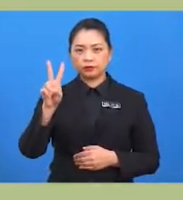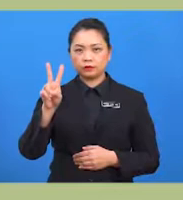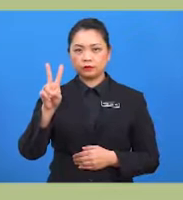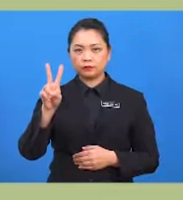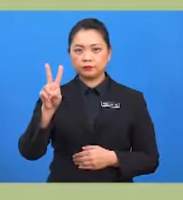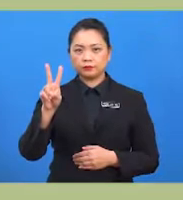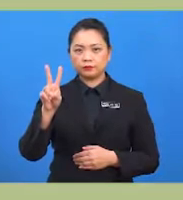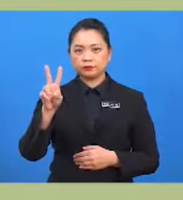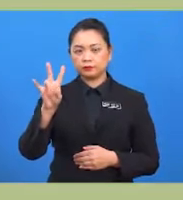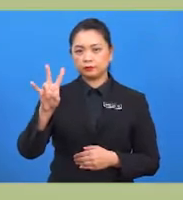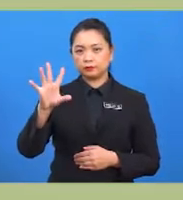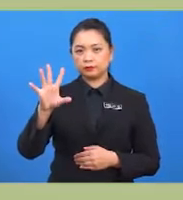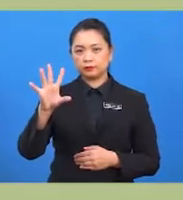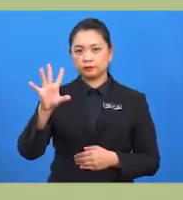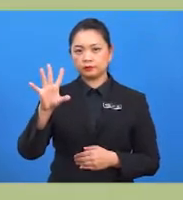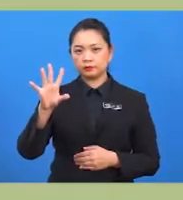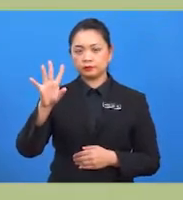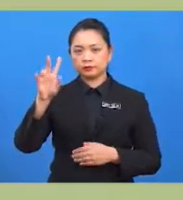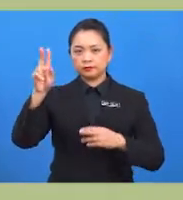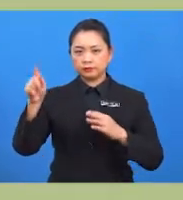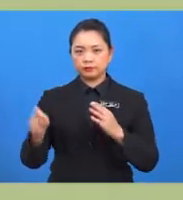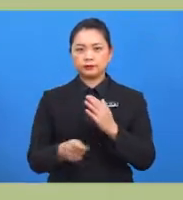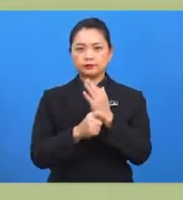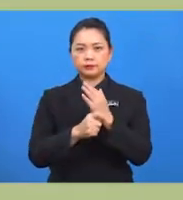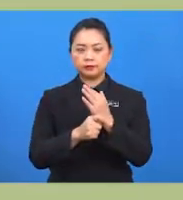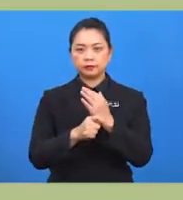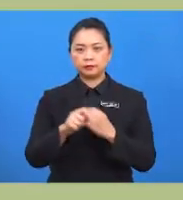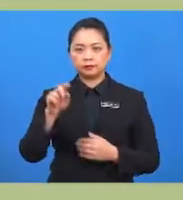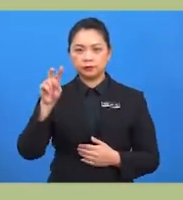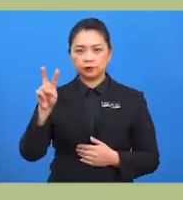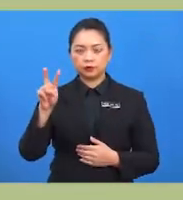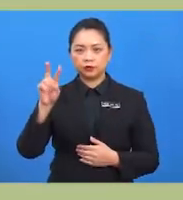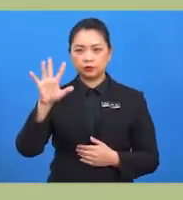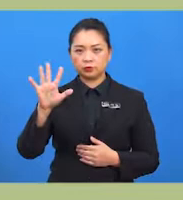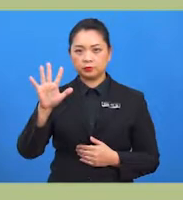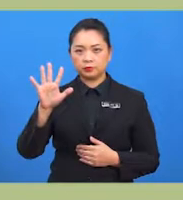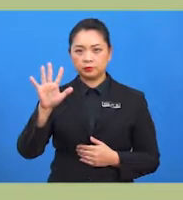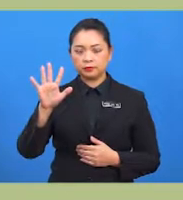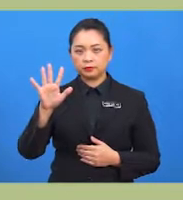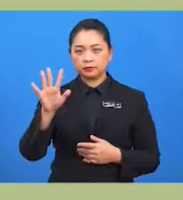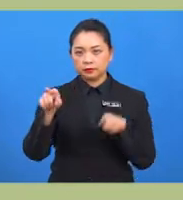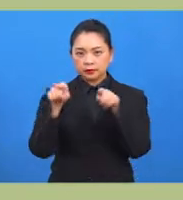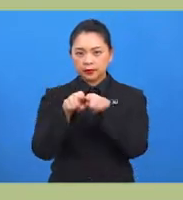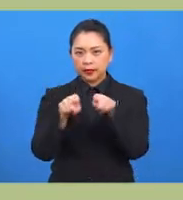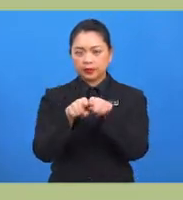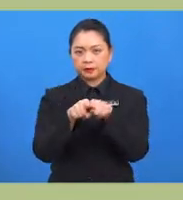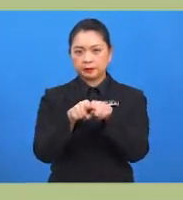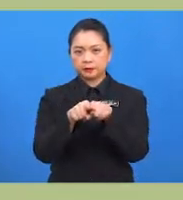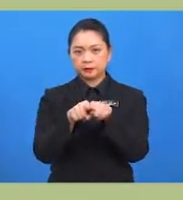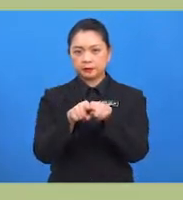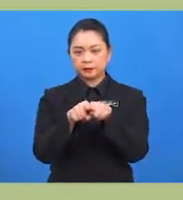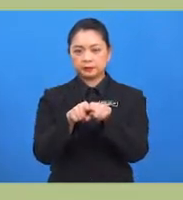dengan 75 cm padu larutan stok ditambah dengan 25 cm